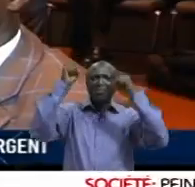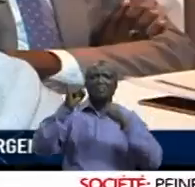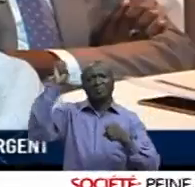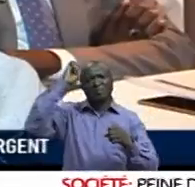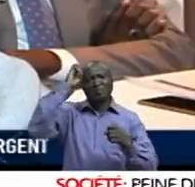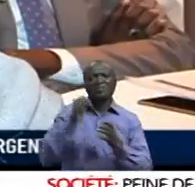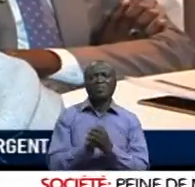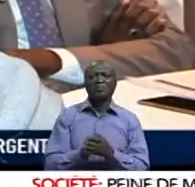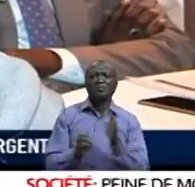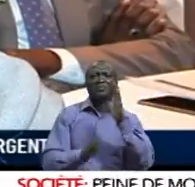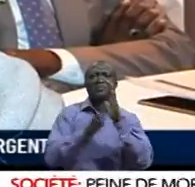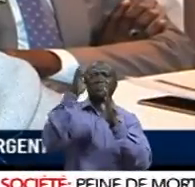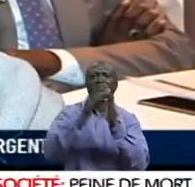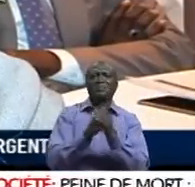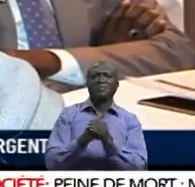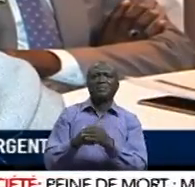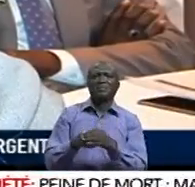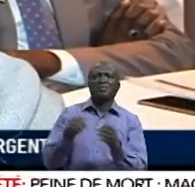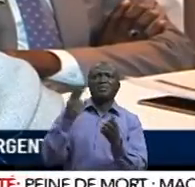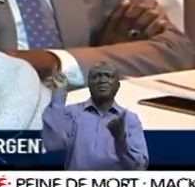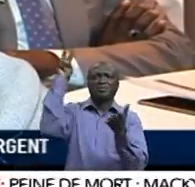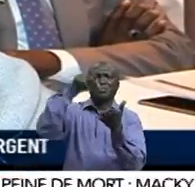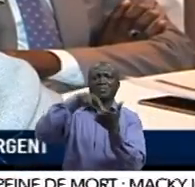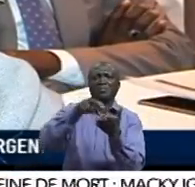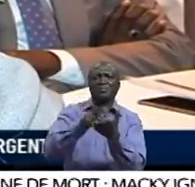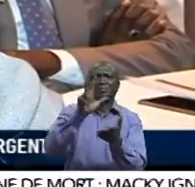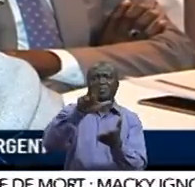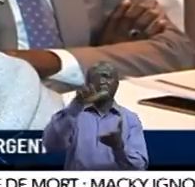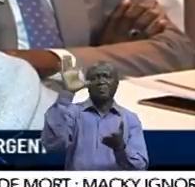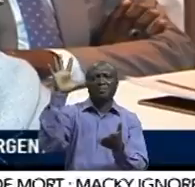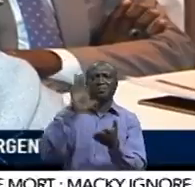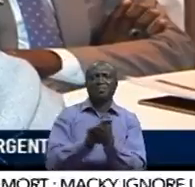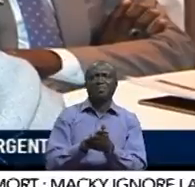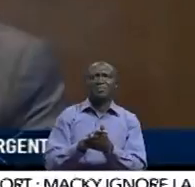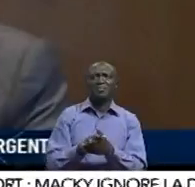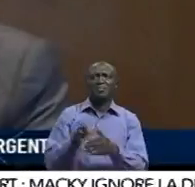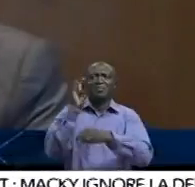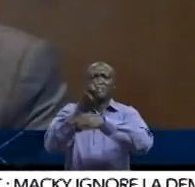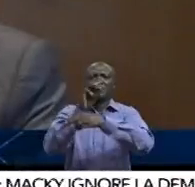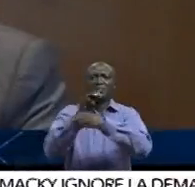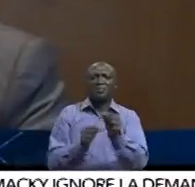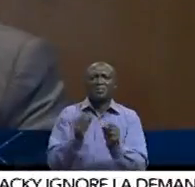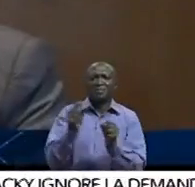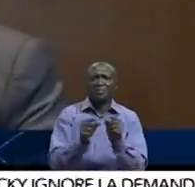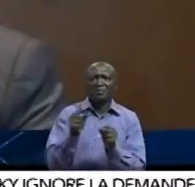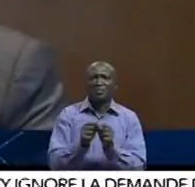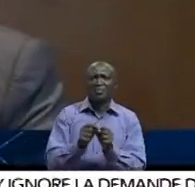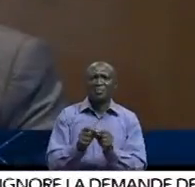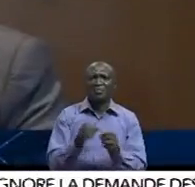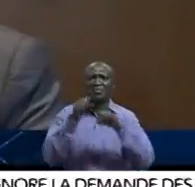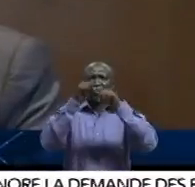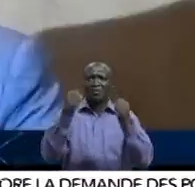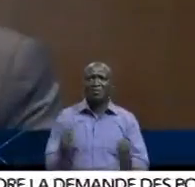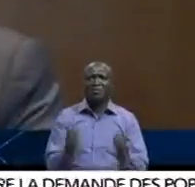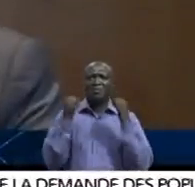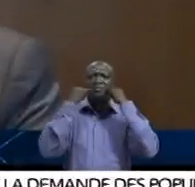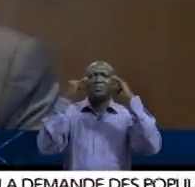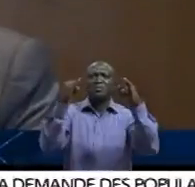émergent à l'horizon 2035 en mettant l'accent sur les métiers de gestionnaires des systèmes d'information